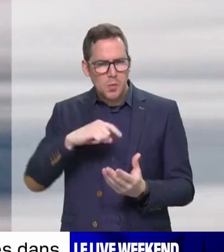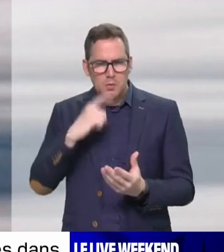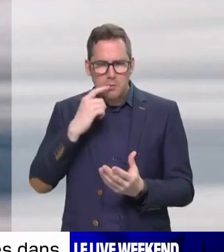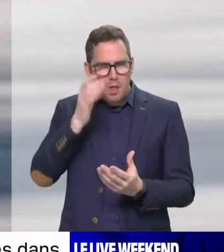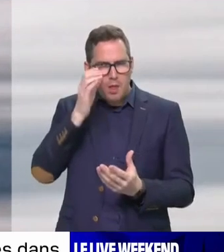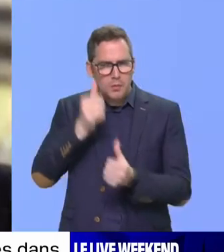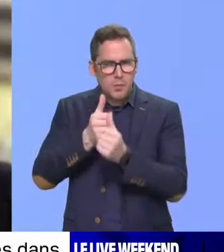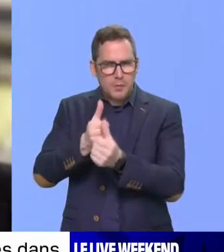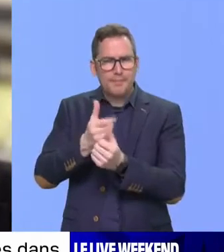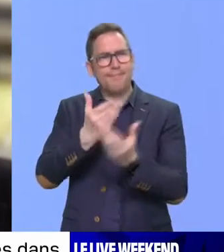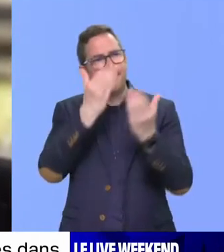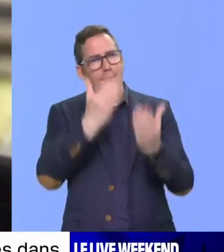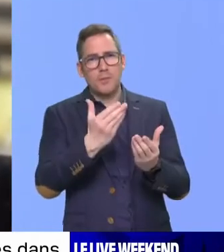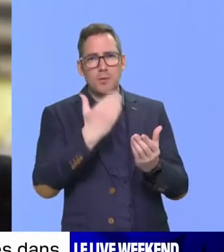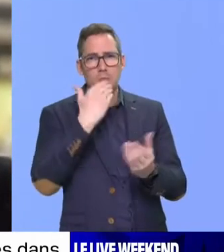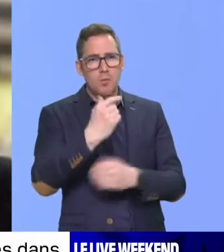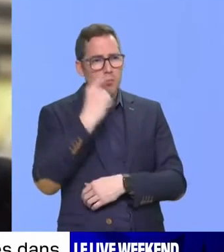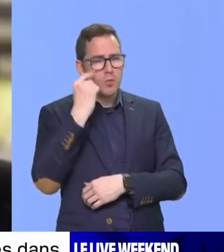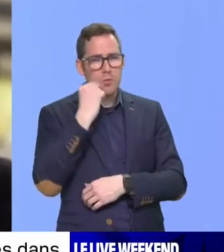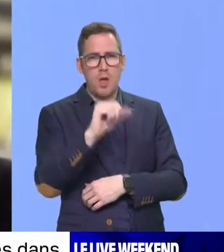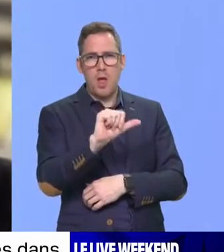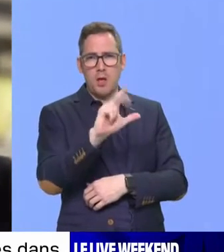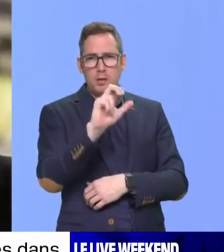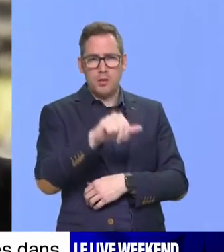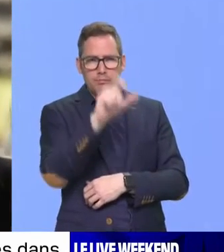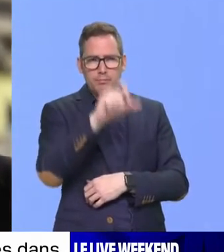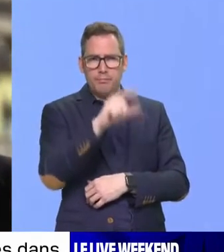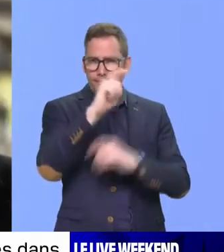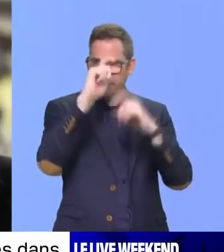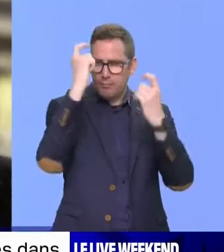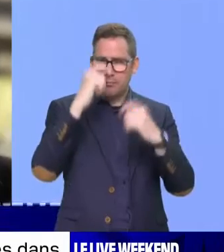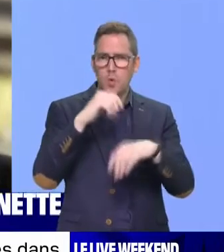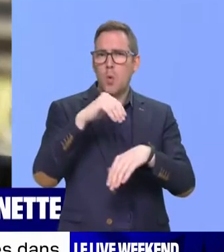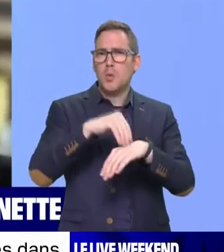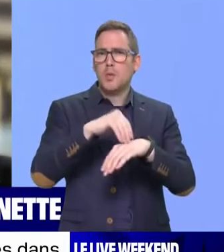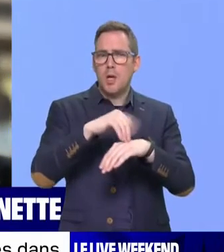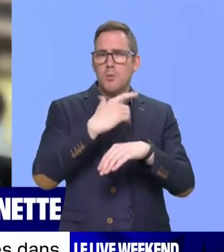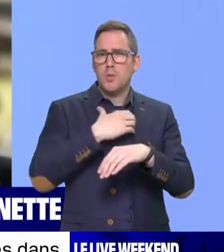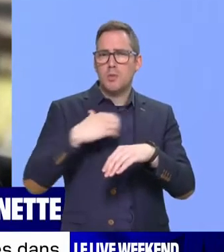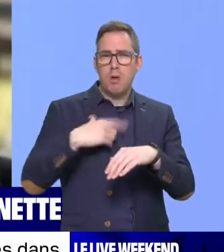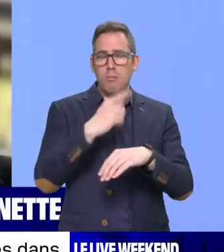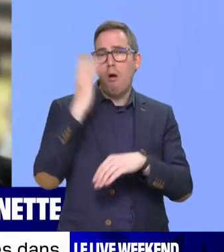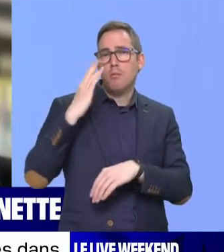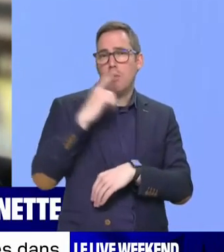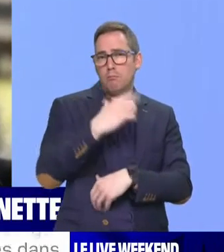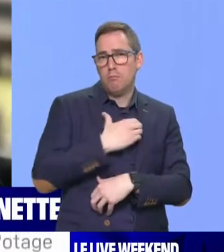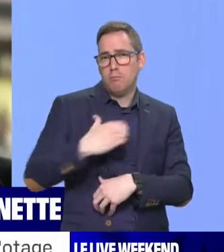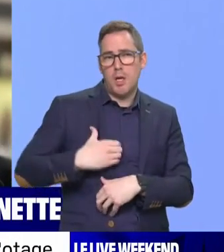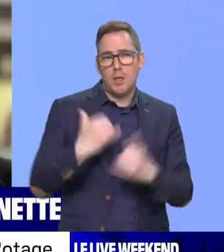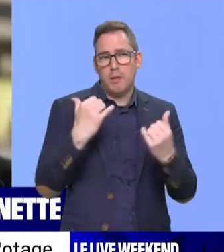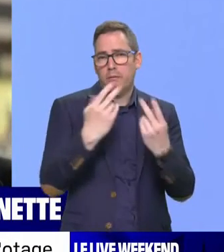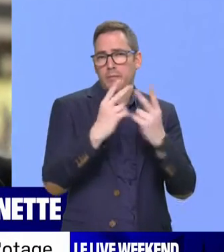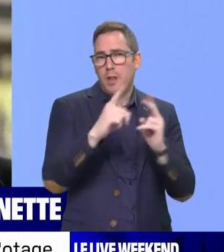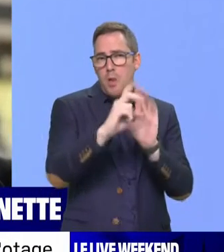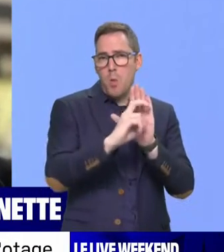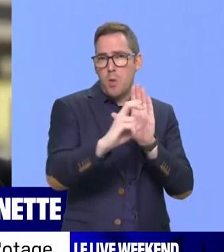Alain Carignon, bonjour. Merci d'avoir accepté notre invitation. Vous êtes conseiller municipal de Grenoble, ancien maire de Grenoble. D'abord,